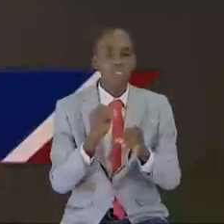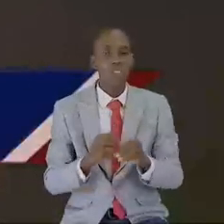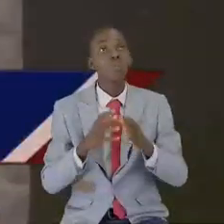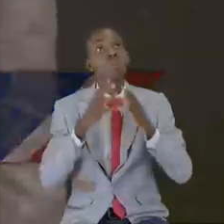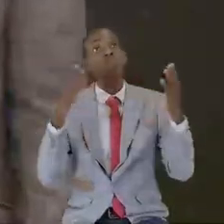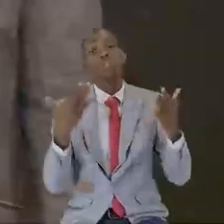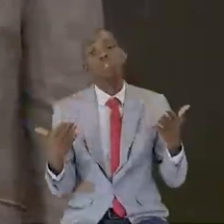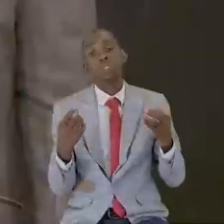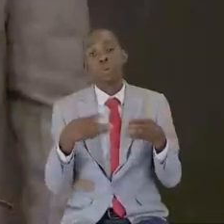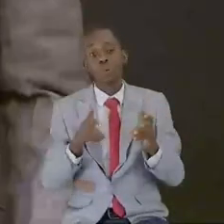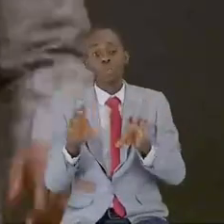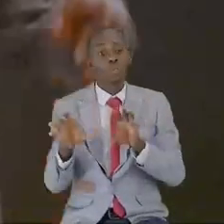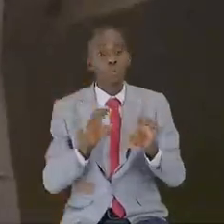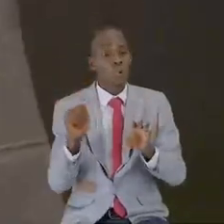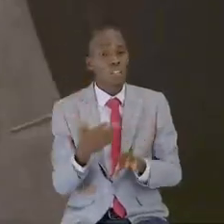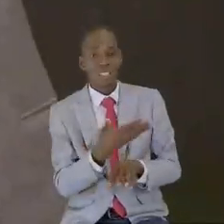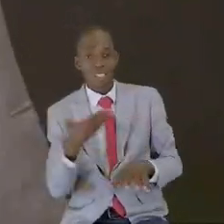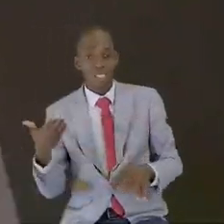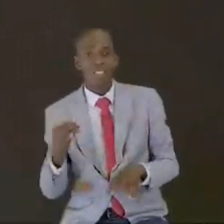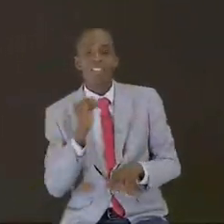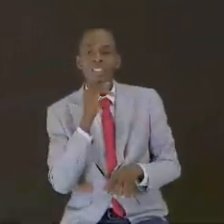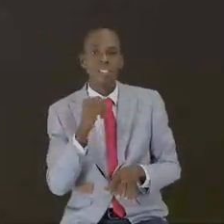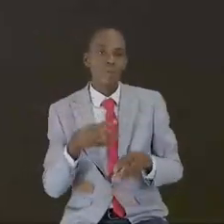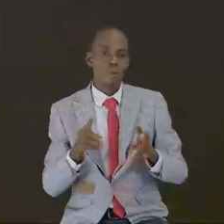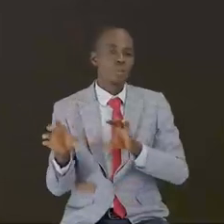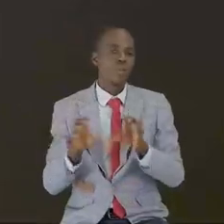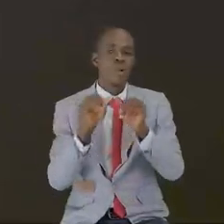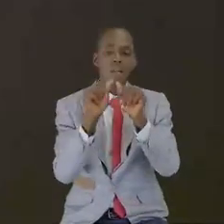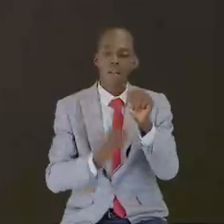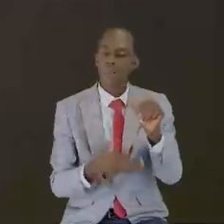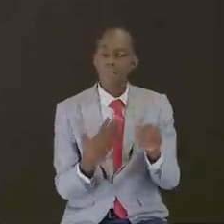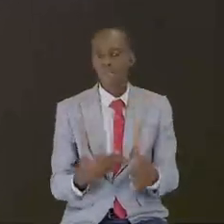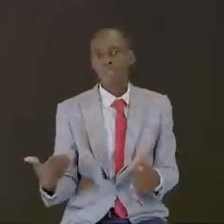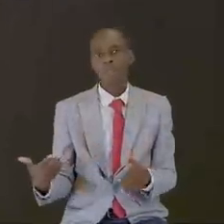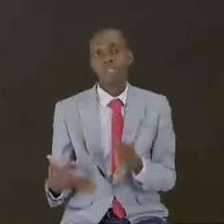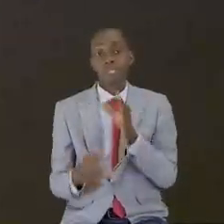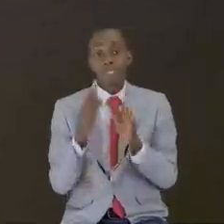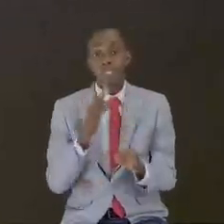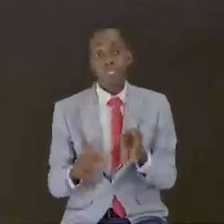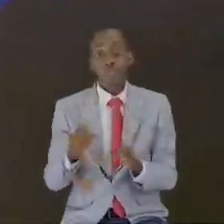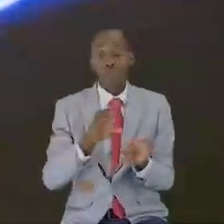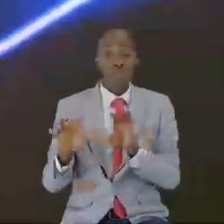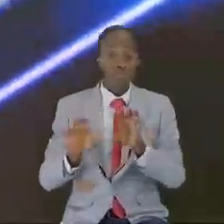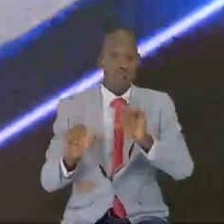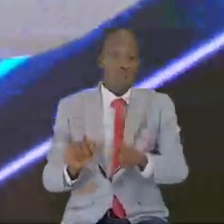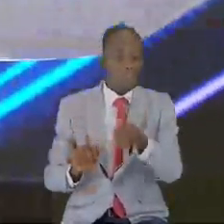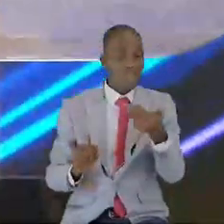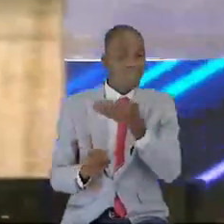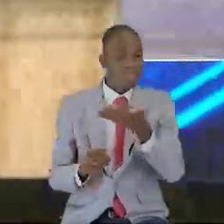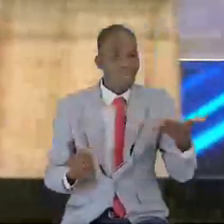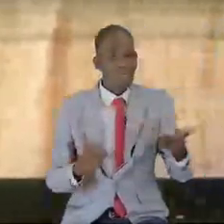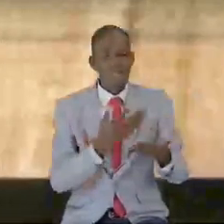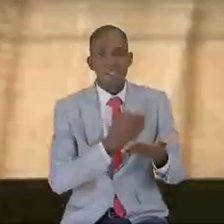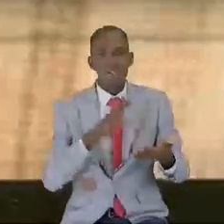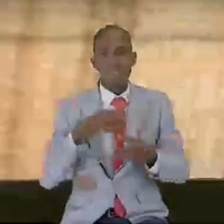Tel que tu fais toutes choses, c'est de cette manière que tu feras toutes choses. Si tu fais quelque chose et ton